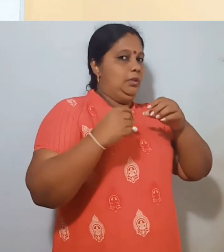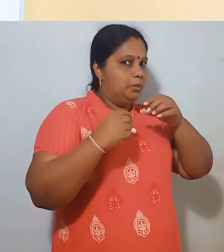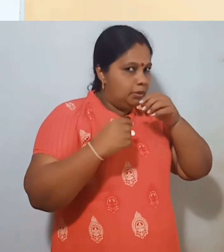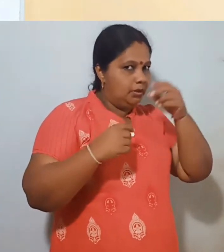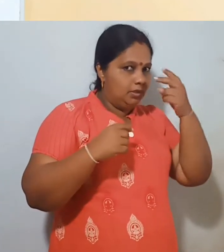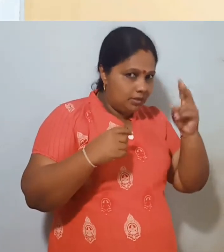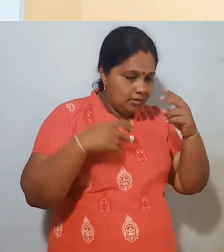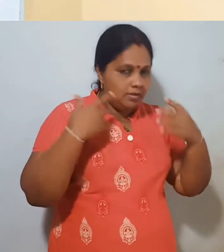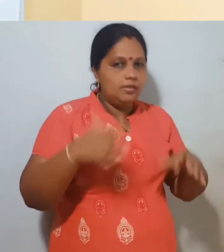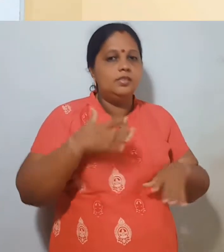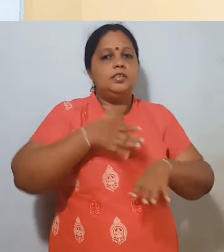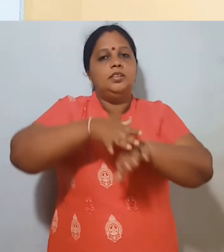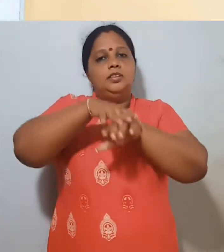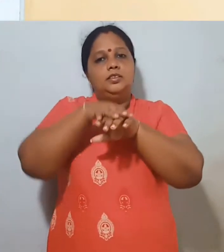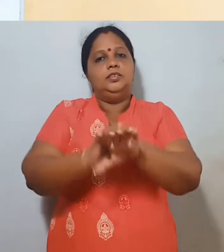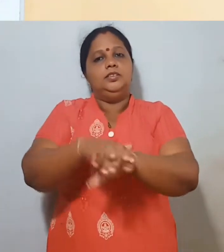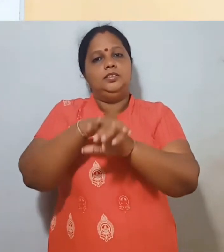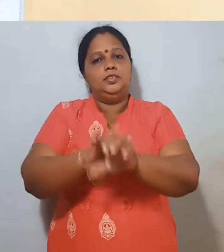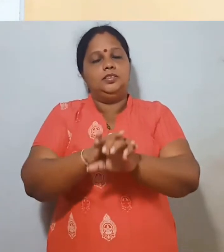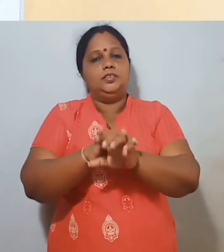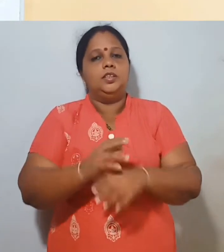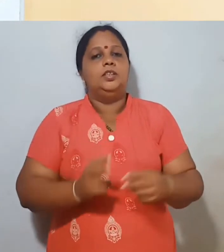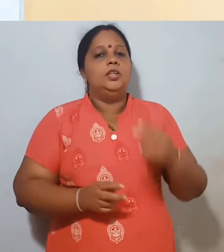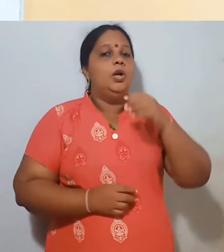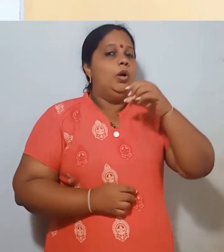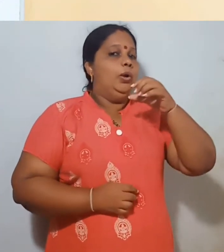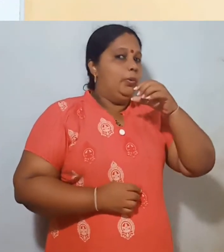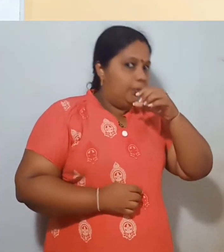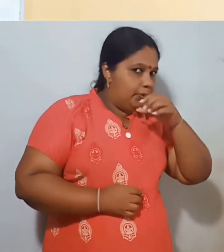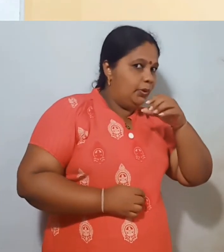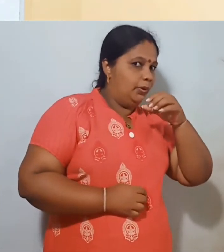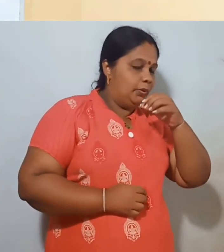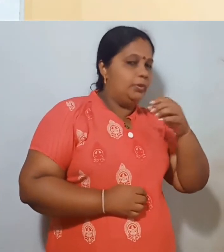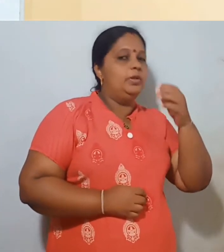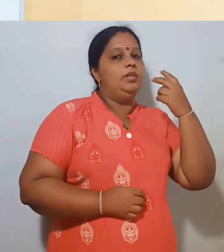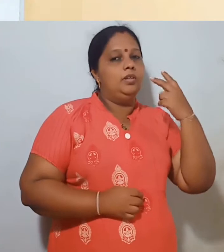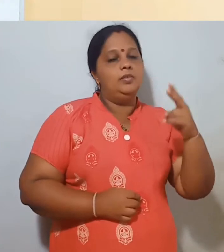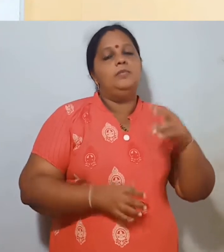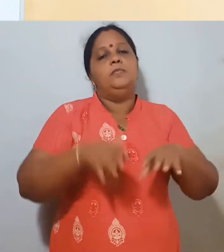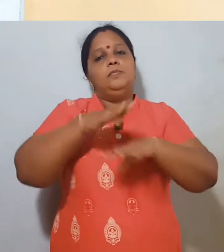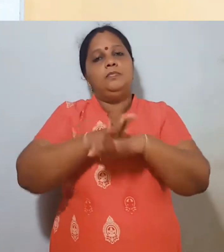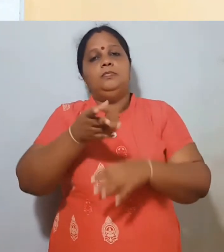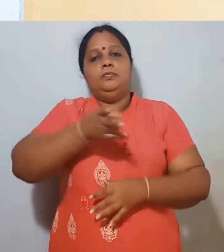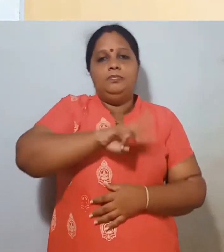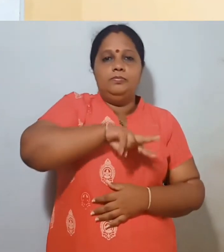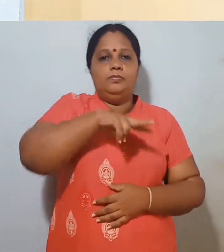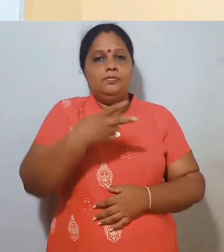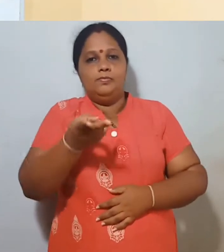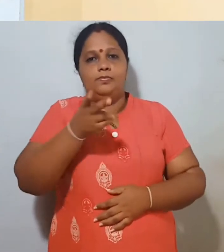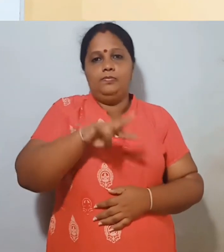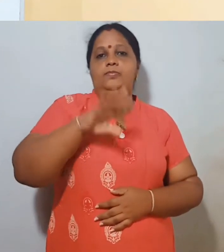அமர்த்துங்க. 2 தடவை மூச்சு, பிறகு ஹார்ட். 2 பேர் இருந்தீங்கன்னு சொன்னால் ஒரு